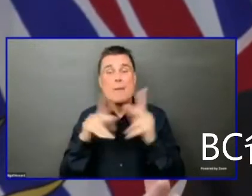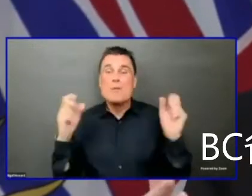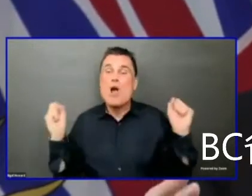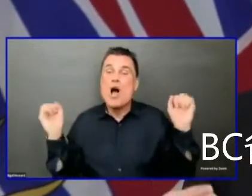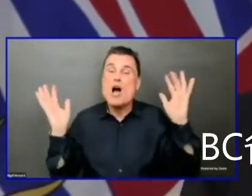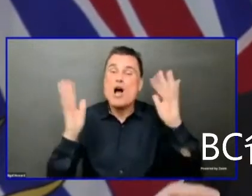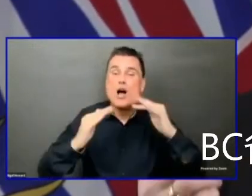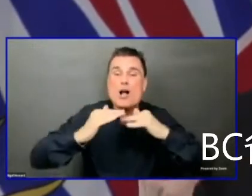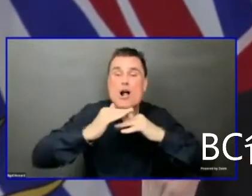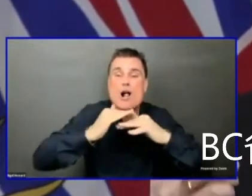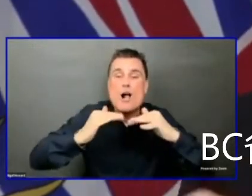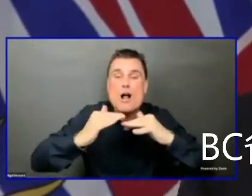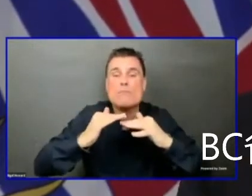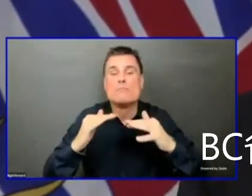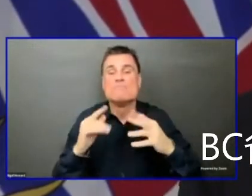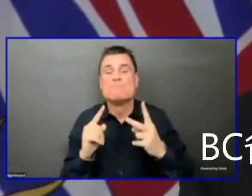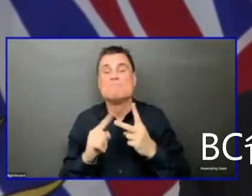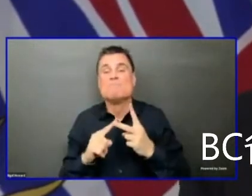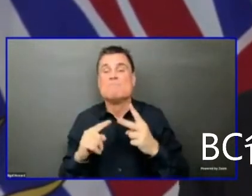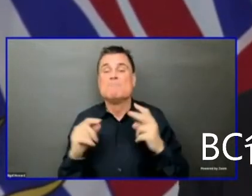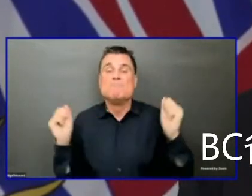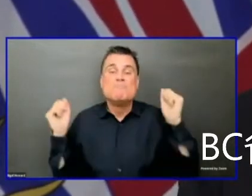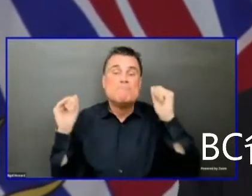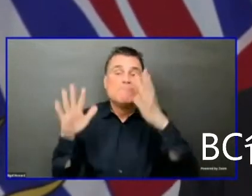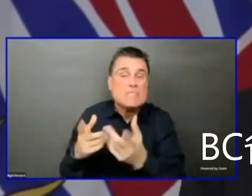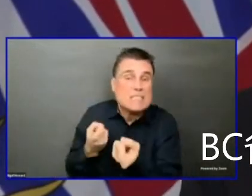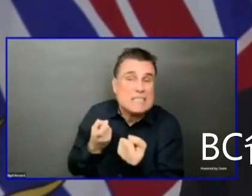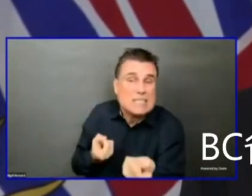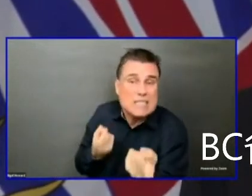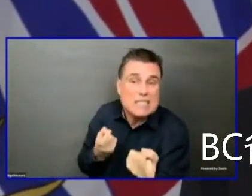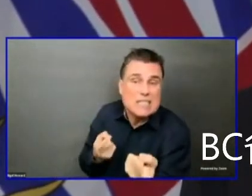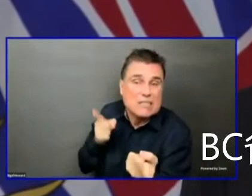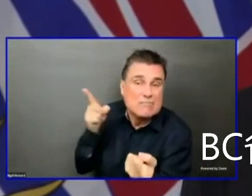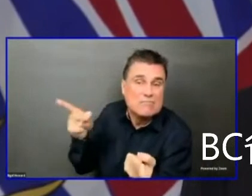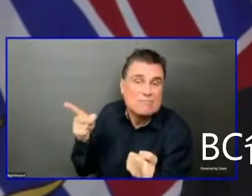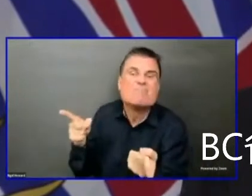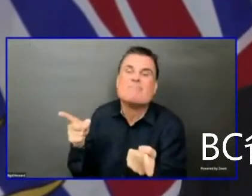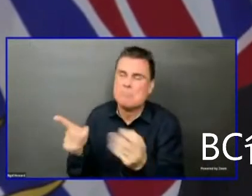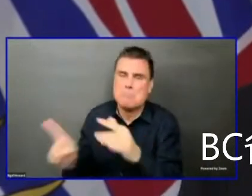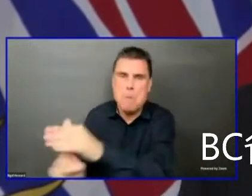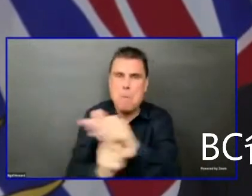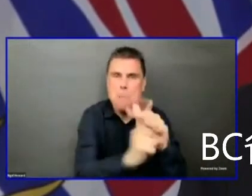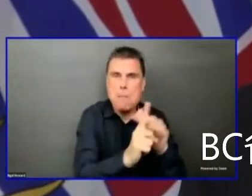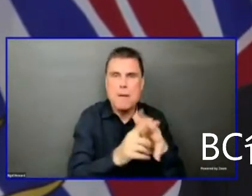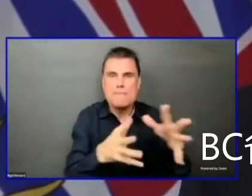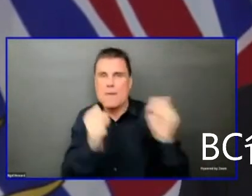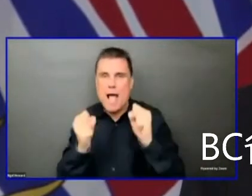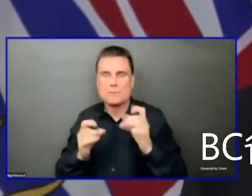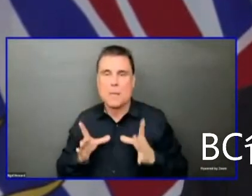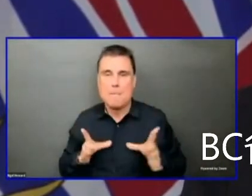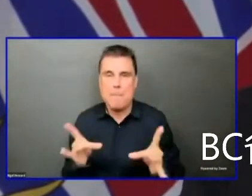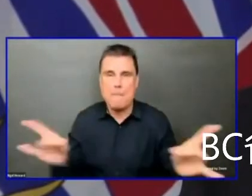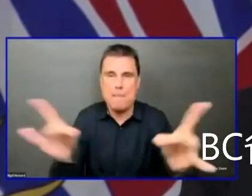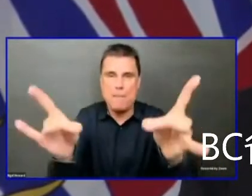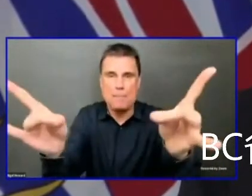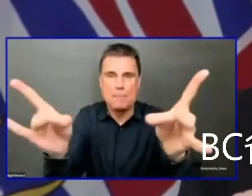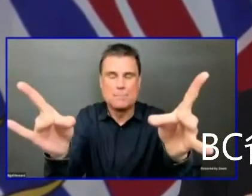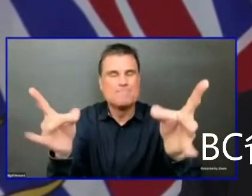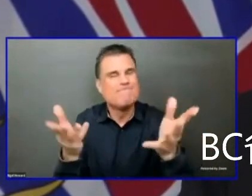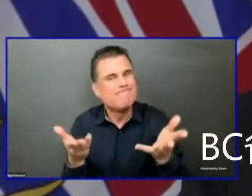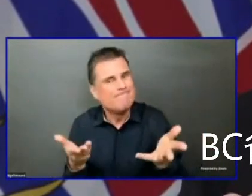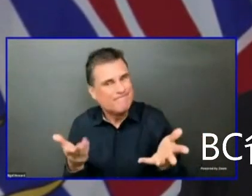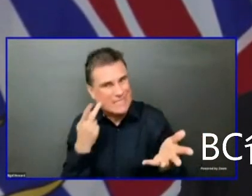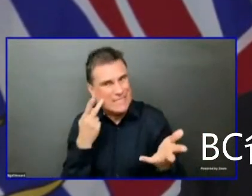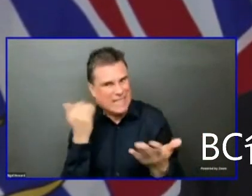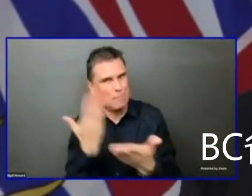hills 节， and 大 other 家已经 places 这么 have 做 led 了， to 已经很 rapid 好 transmission 大 in 家也 some 可以看到 communities. 威斯勒那边的 We 滑 want 雪 and need 导致了快速的传 a